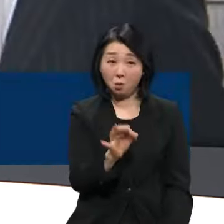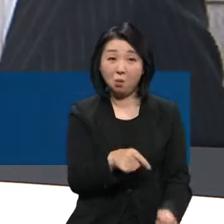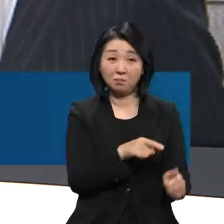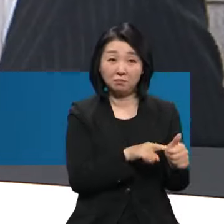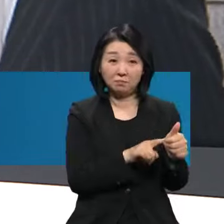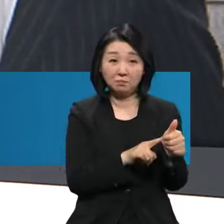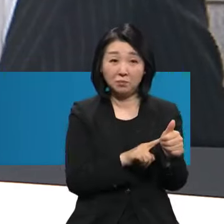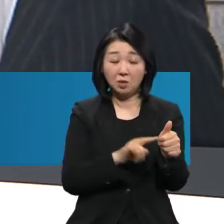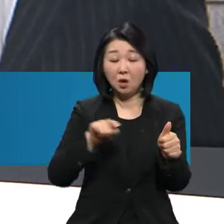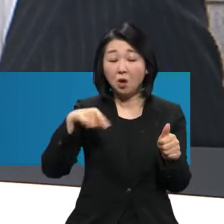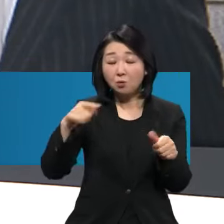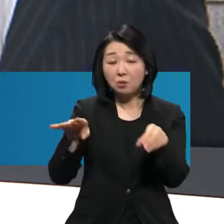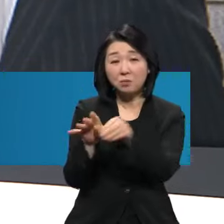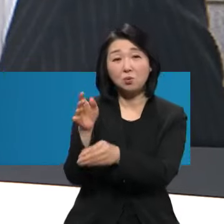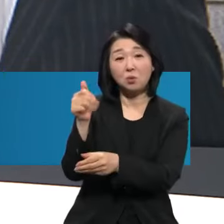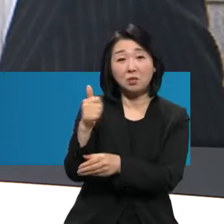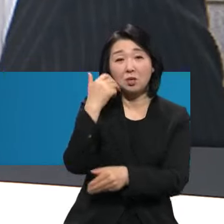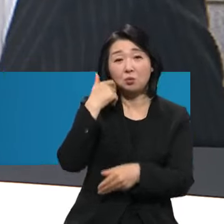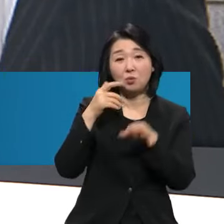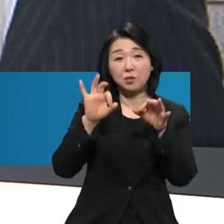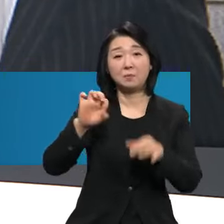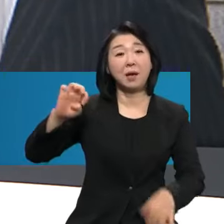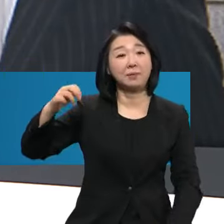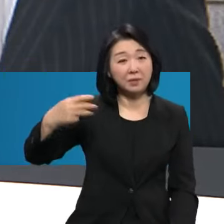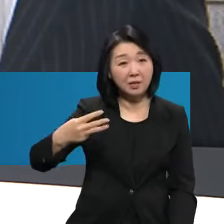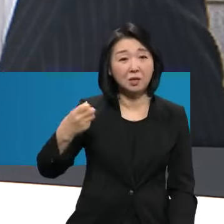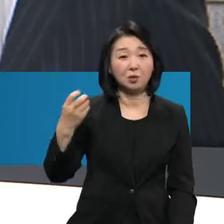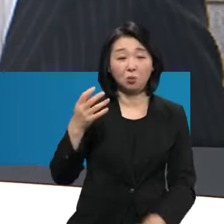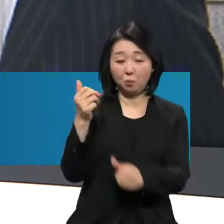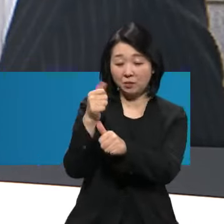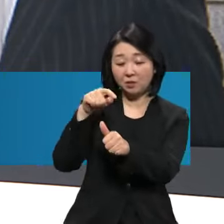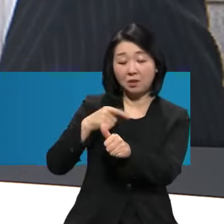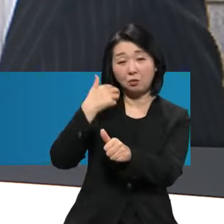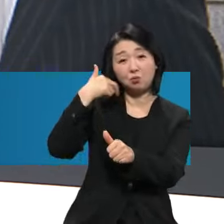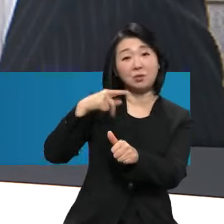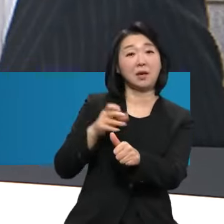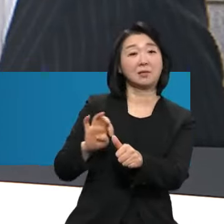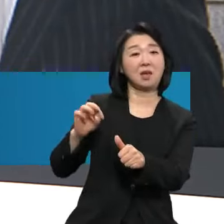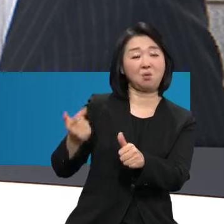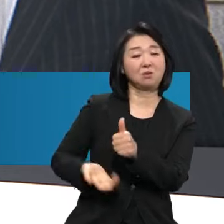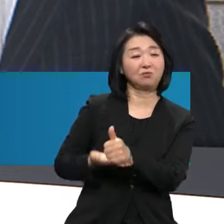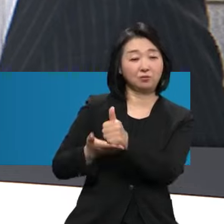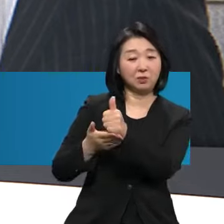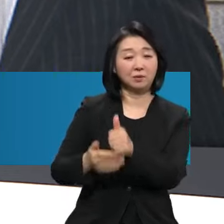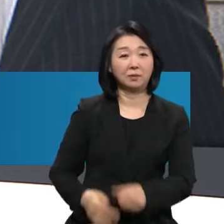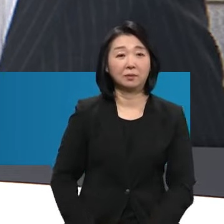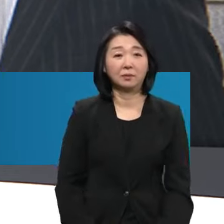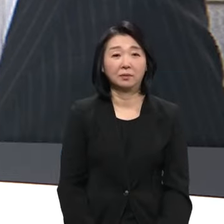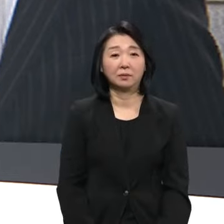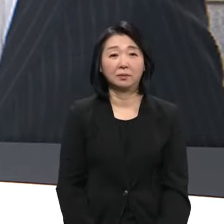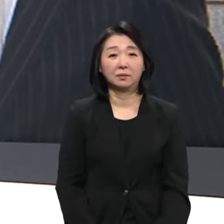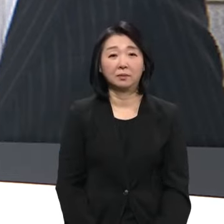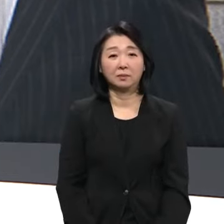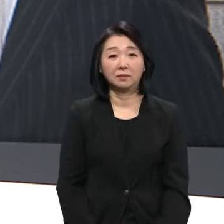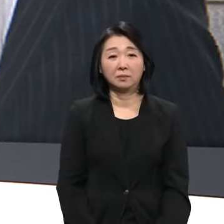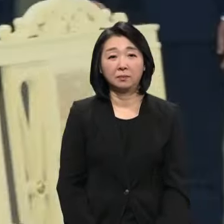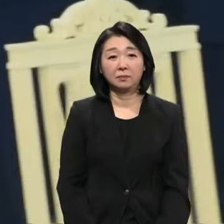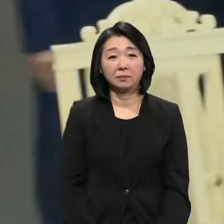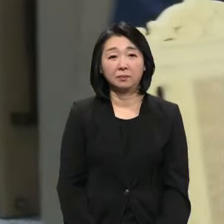거론에 김한길 국민통합위원장 비서실장에는 장재원 의원을 추천했습니다 강현